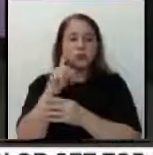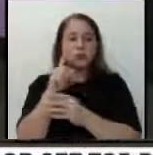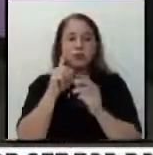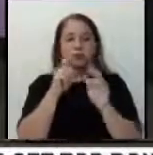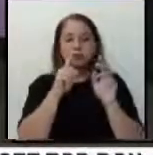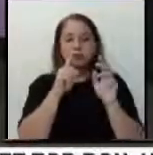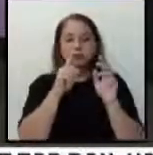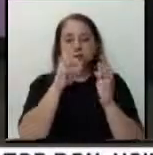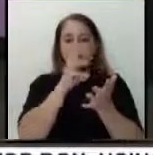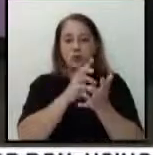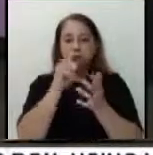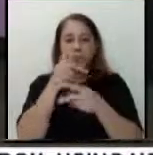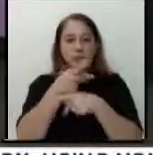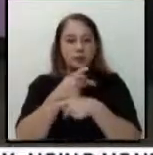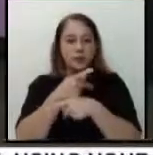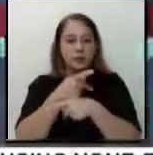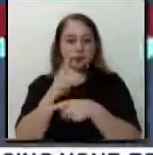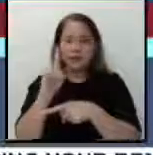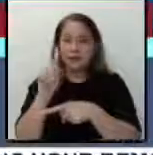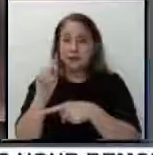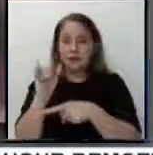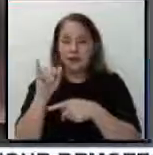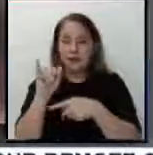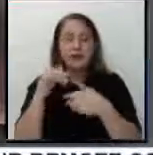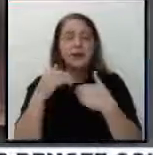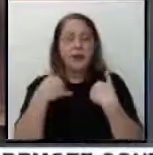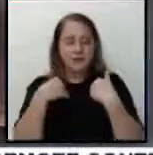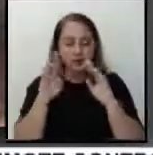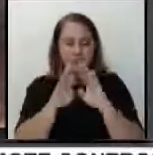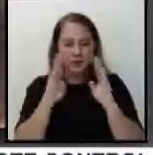DTI binuksan. Narito po ang report.